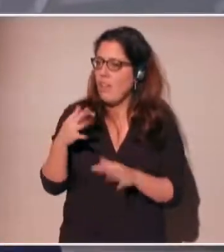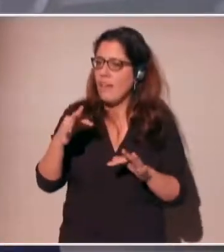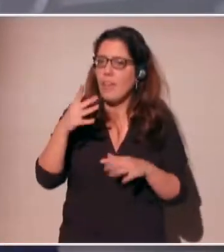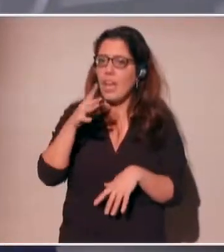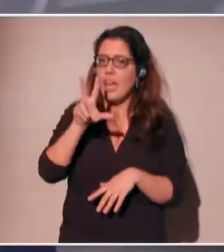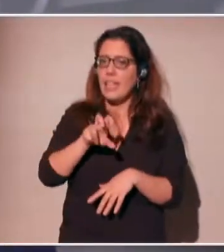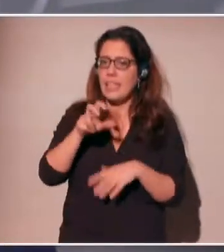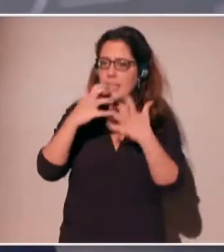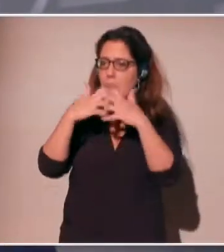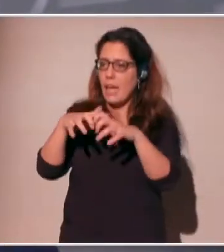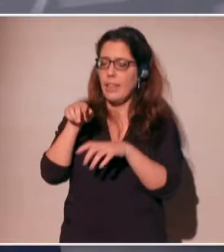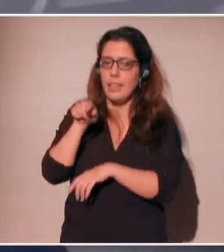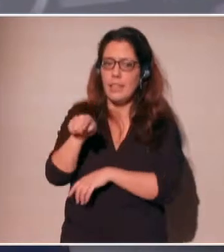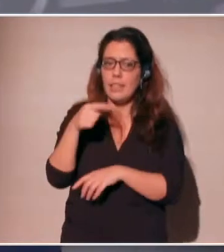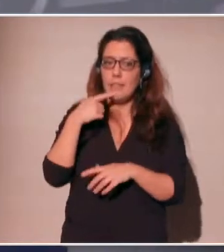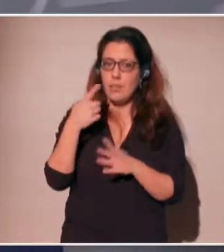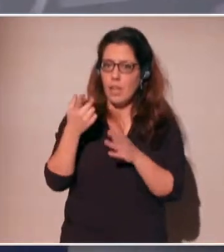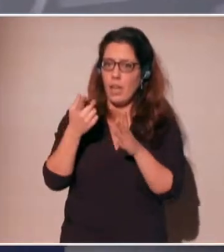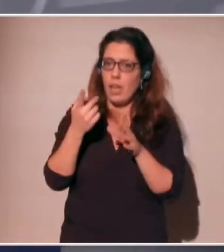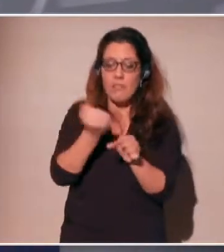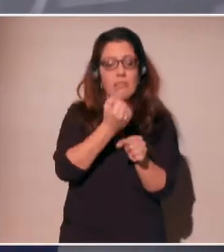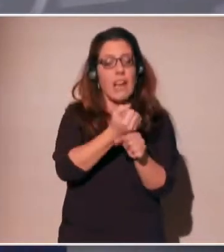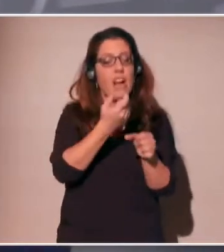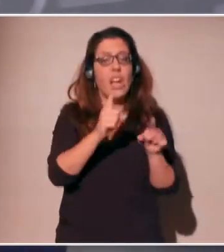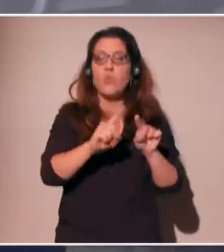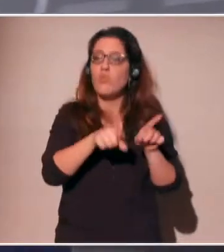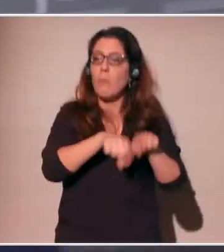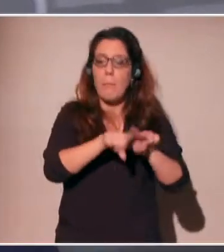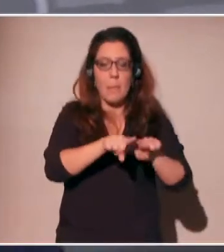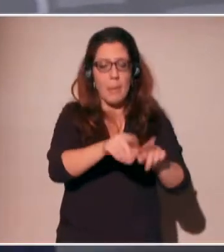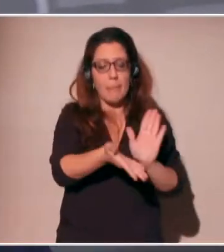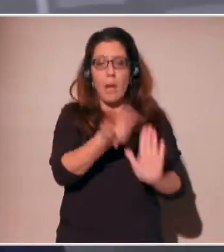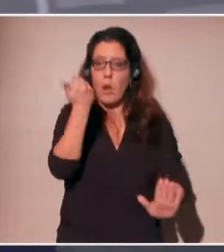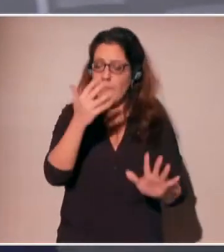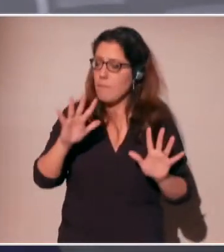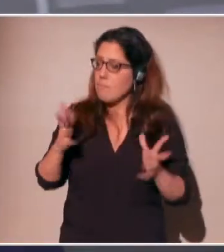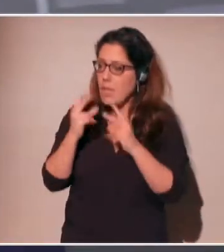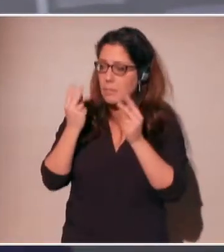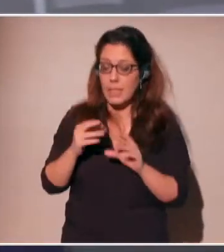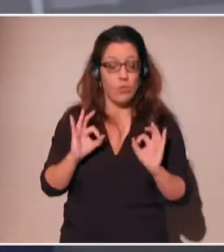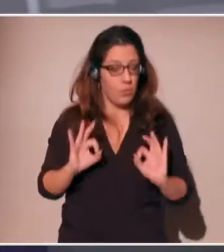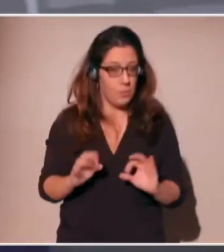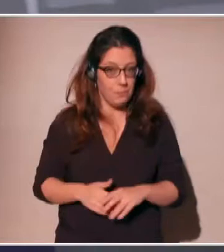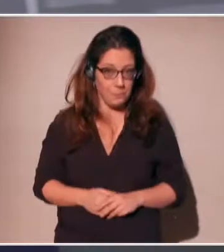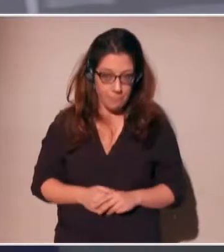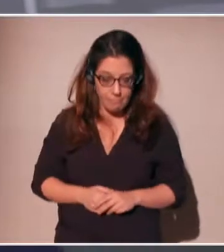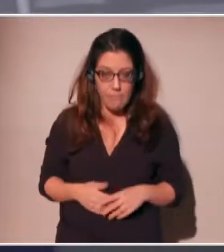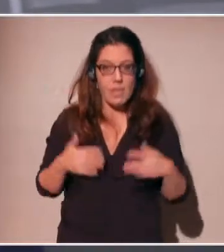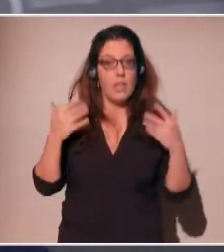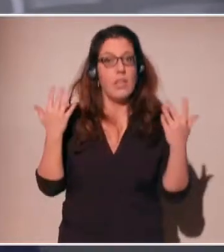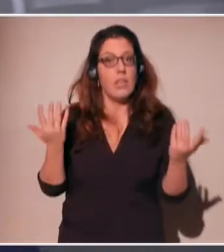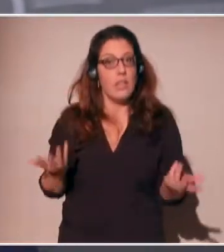retirer les tâches répétitives du monde de l'entreprise. Que pouvez-vous me dire là-dessus? Tout à fait. Alors, il faut commencer